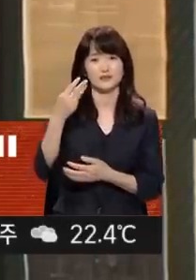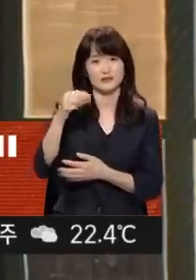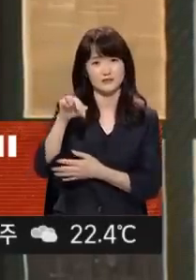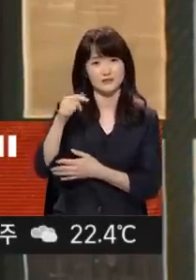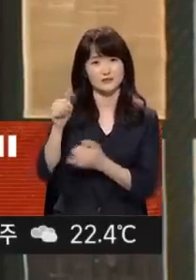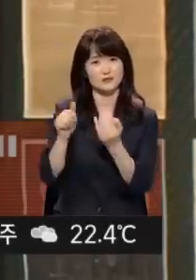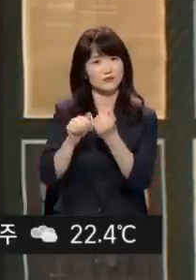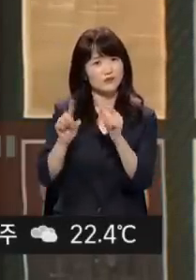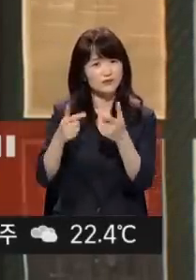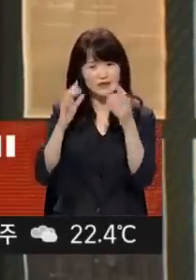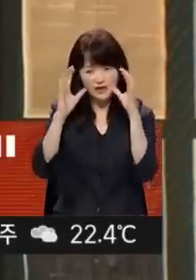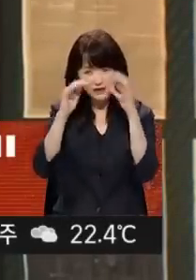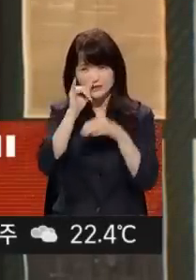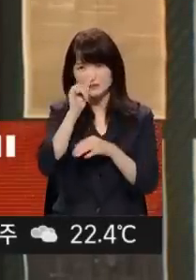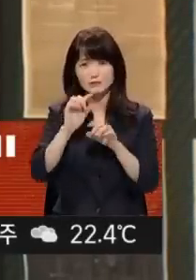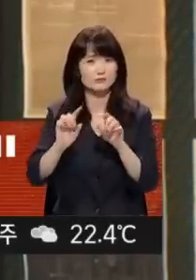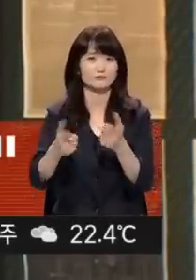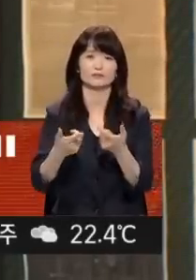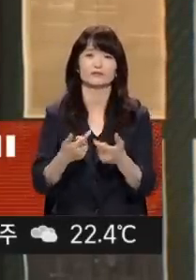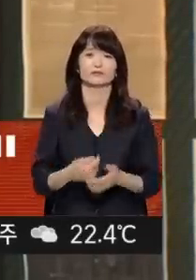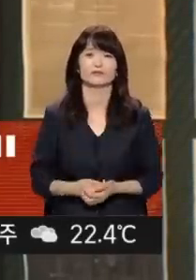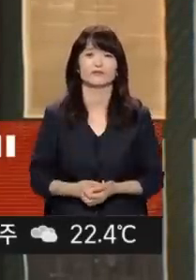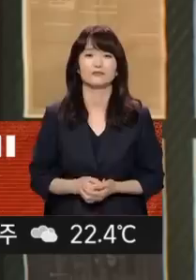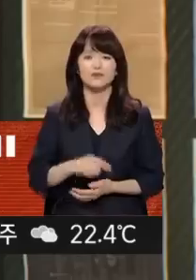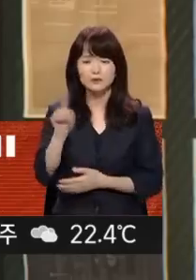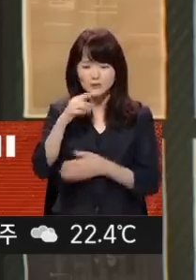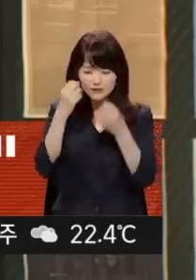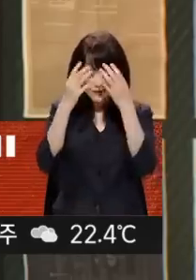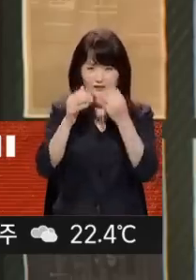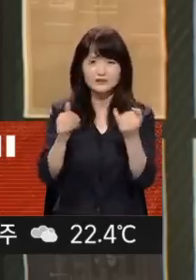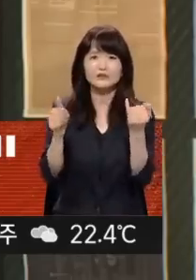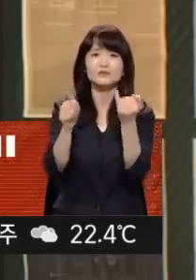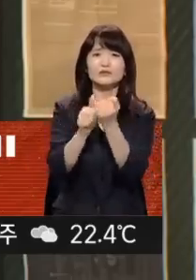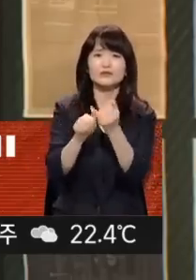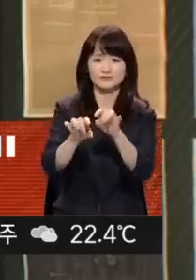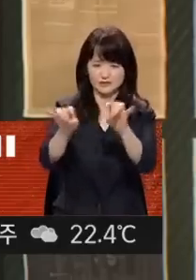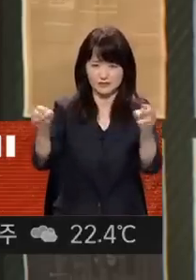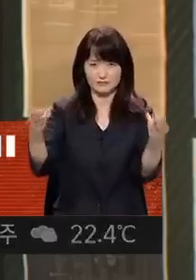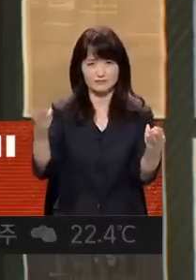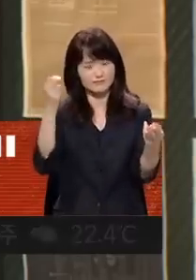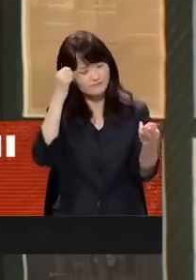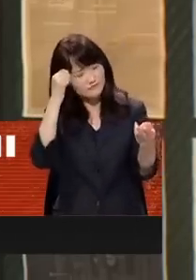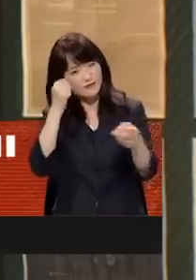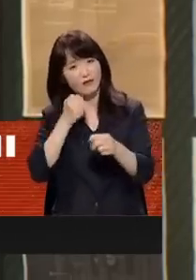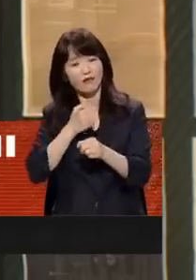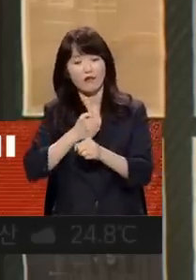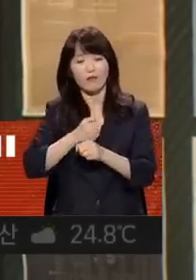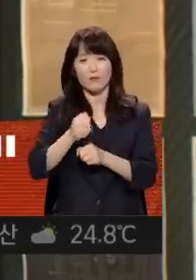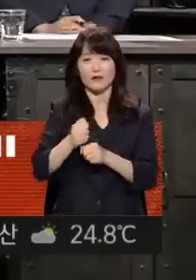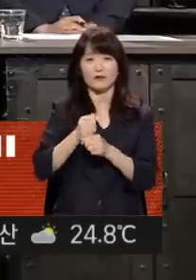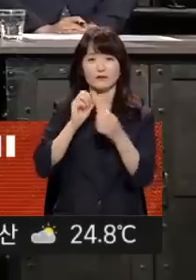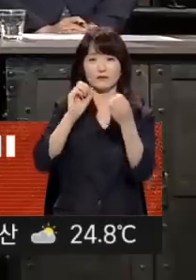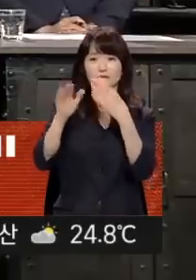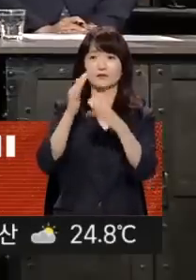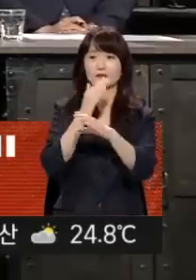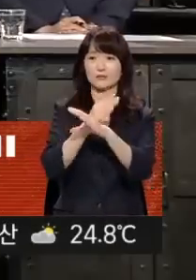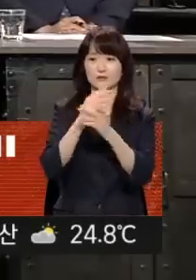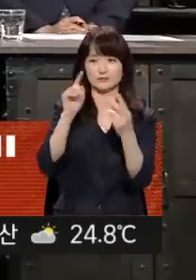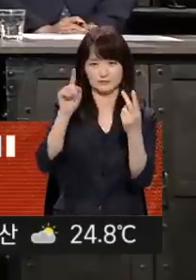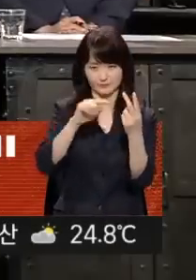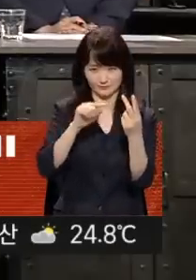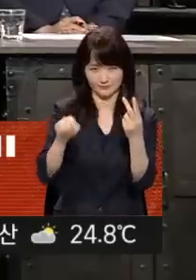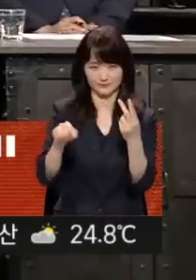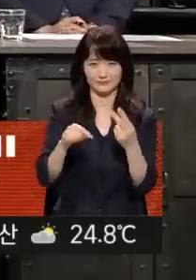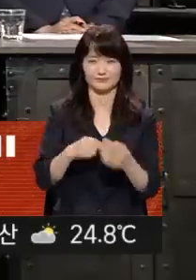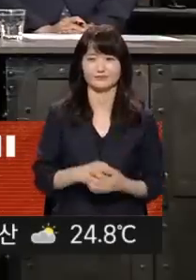아니고 애가 있는 것도 아닌데어야 무슨 신혼부부가 각방에서 얘 진짜 황당하네 x 아 좋습니다